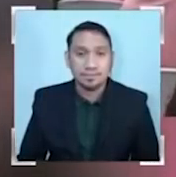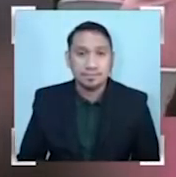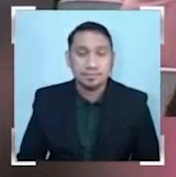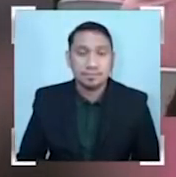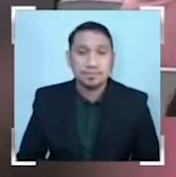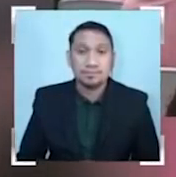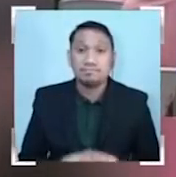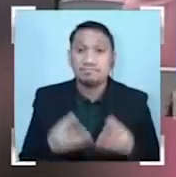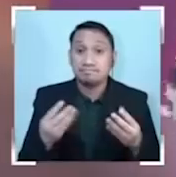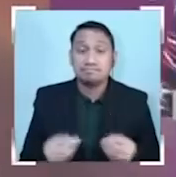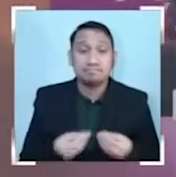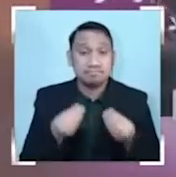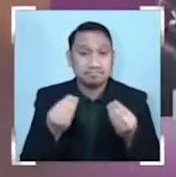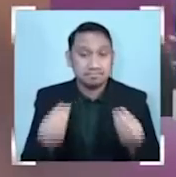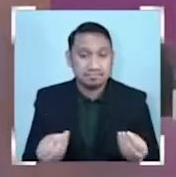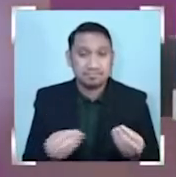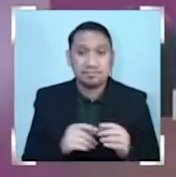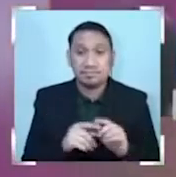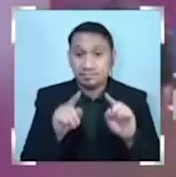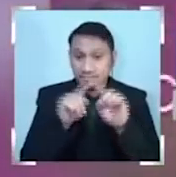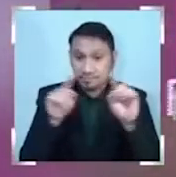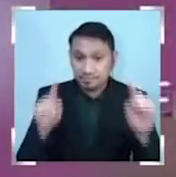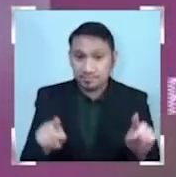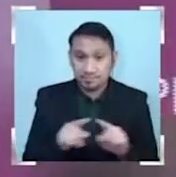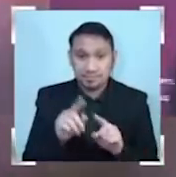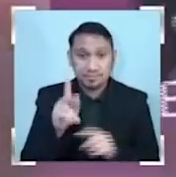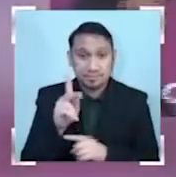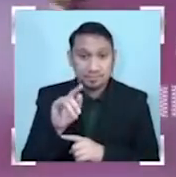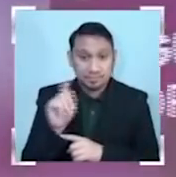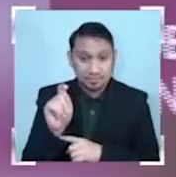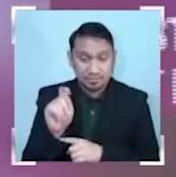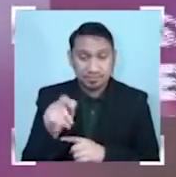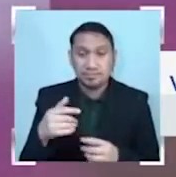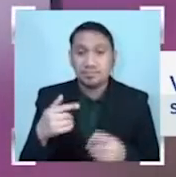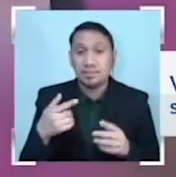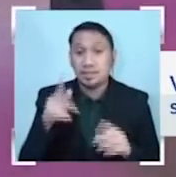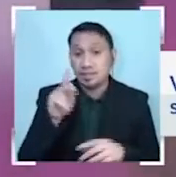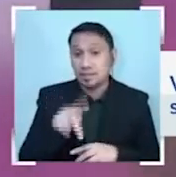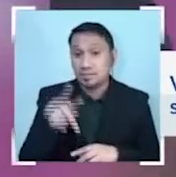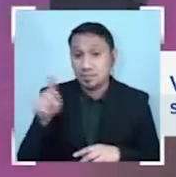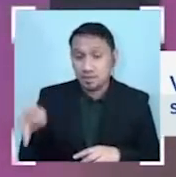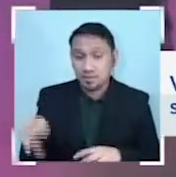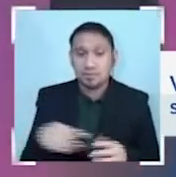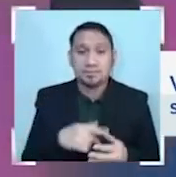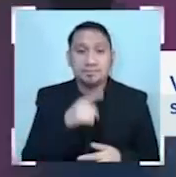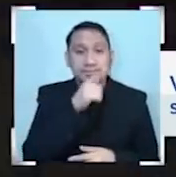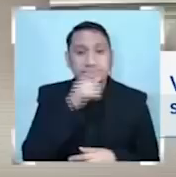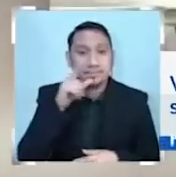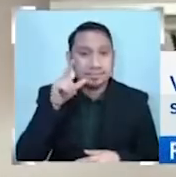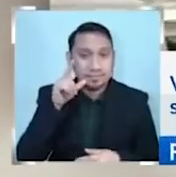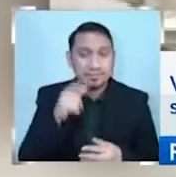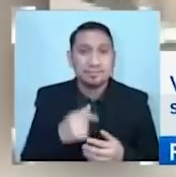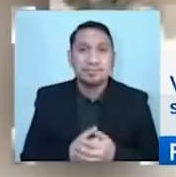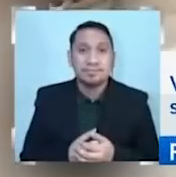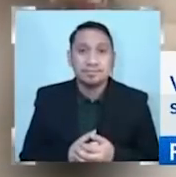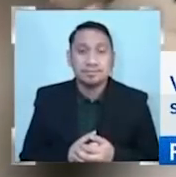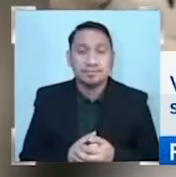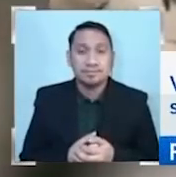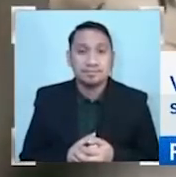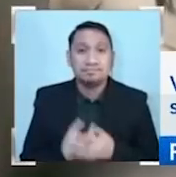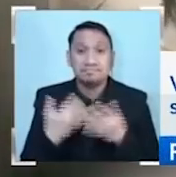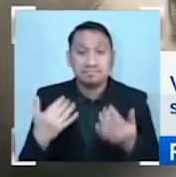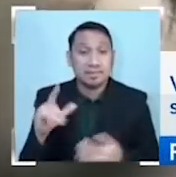Nagbigay ng antigen test kit sa lokal na pamahalaan ng Guagua sa Pampanga si Vice President Lenny Robredo, pati sa